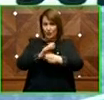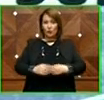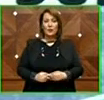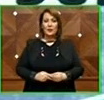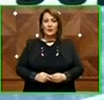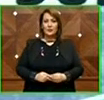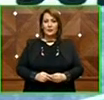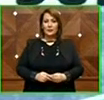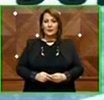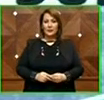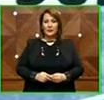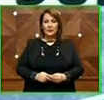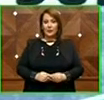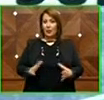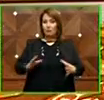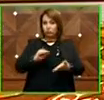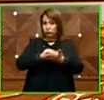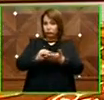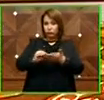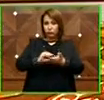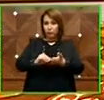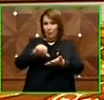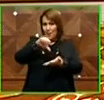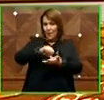13414. عدد مراكز التصويت اليوم